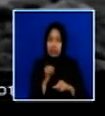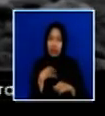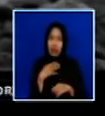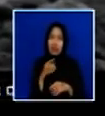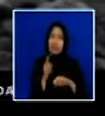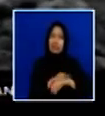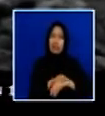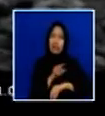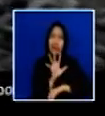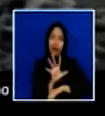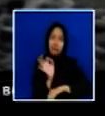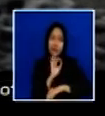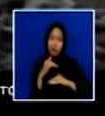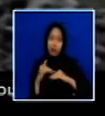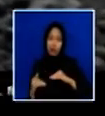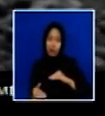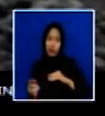dan enggak bisa pulang